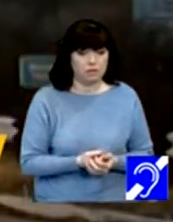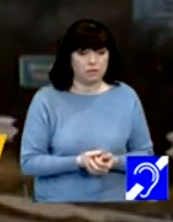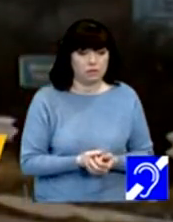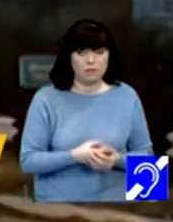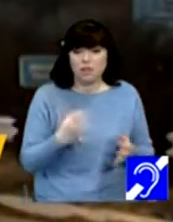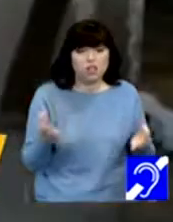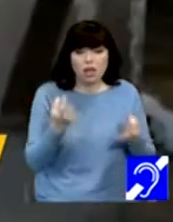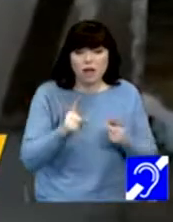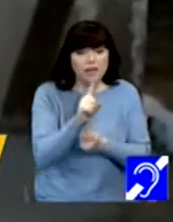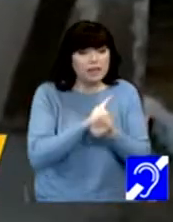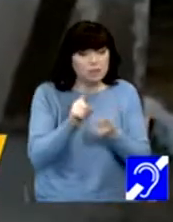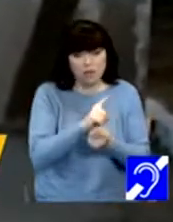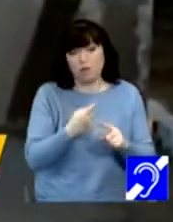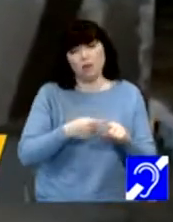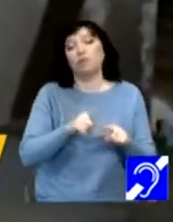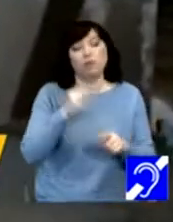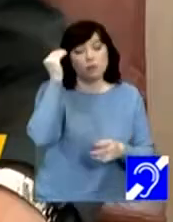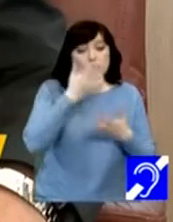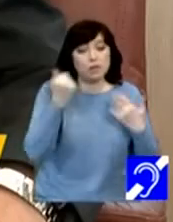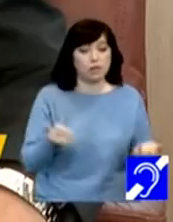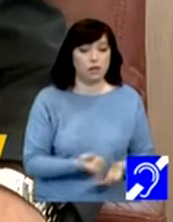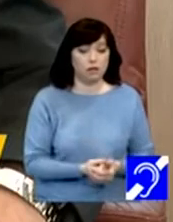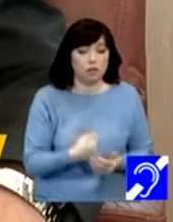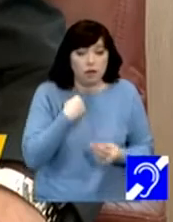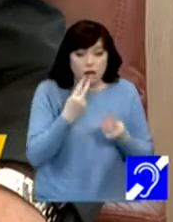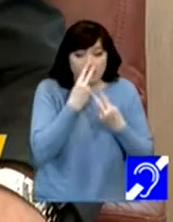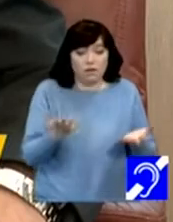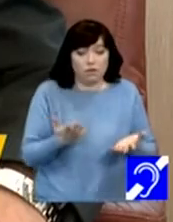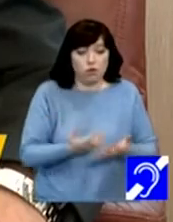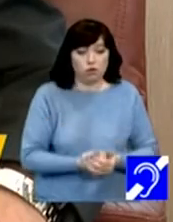nicio schimbare în acest sens. Eu nu văd că